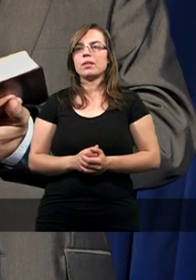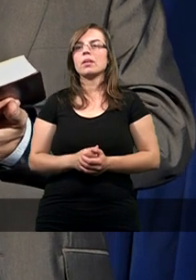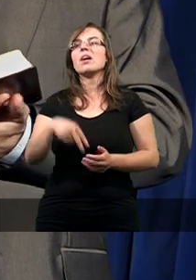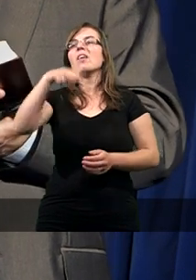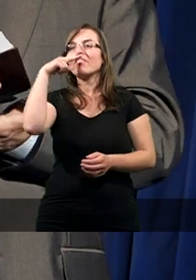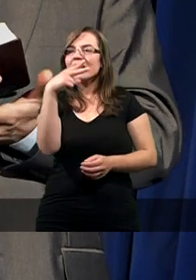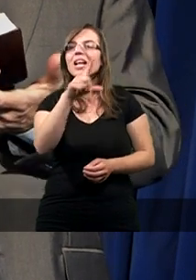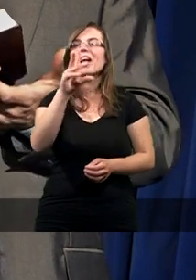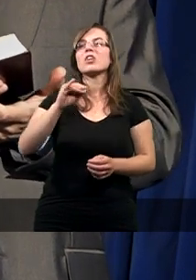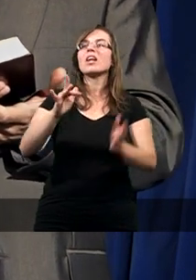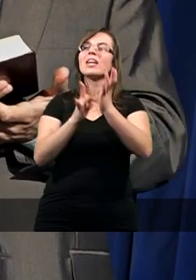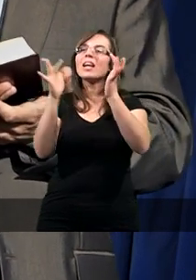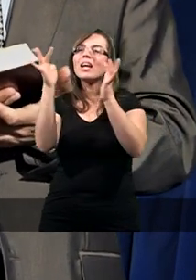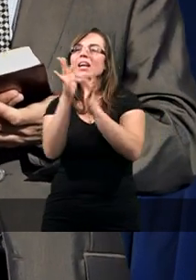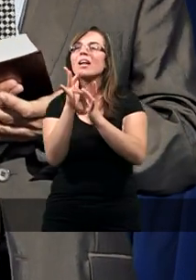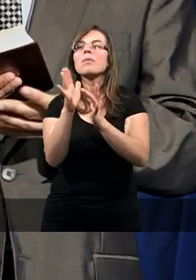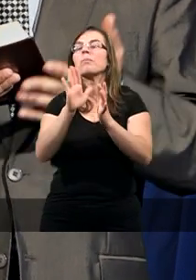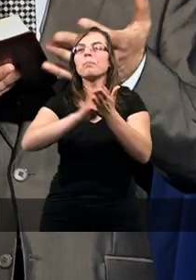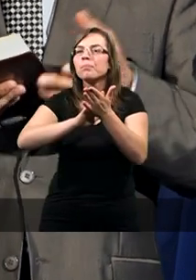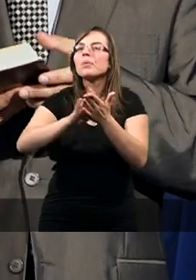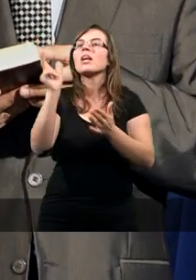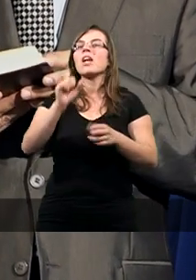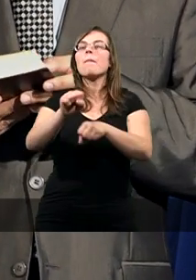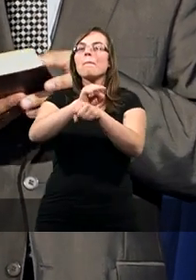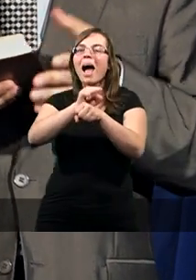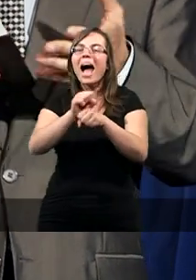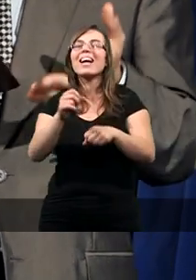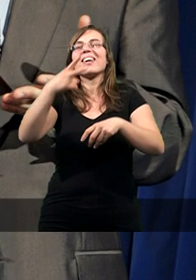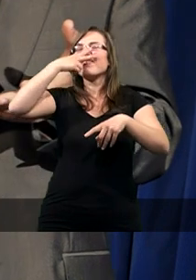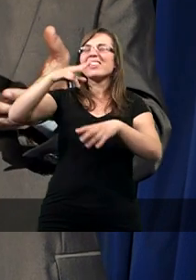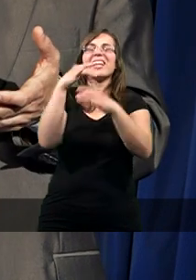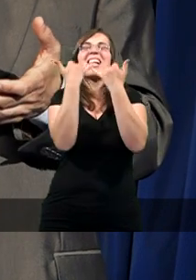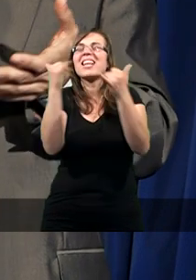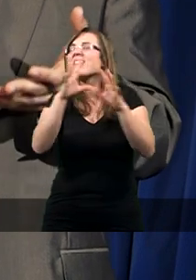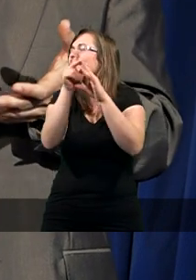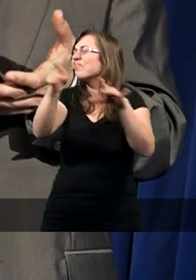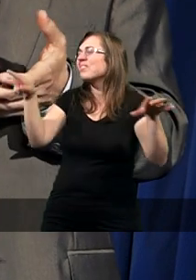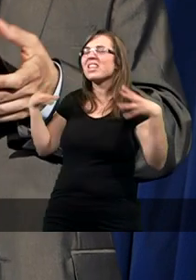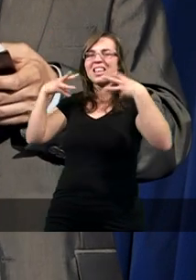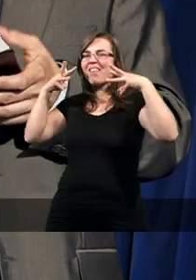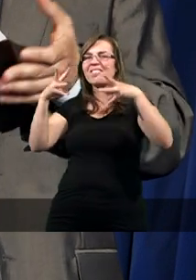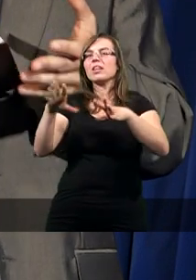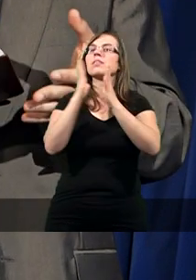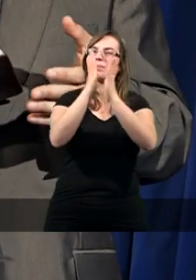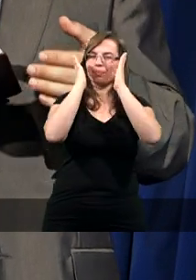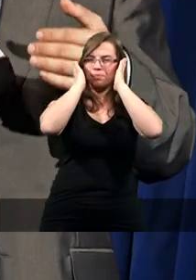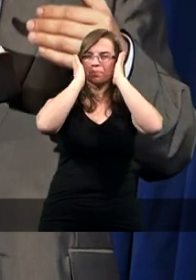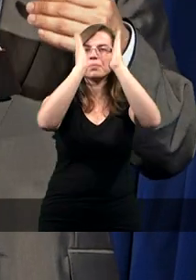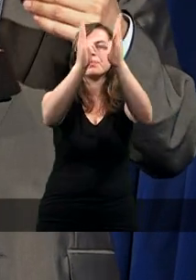of Jesus. I widać, że Jezus, że Maria jakby niczego innego nie pamiętała w swoim życiu poza